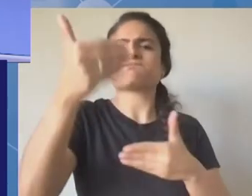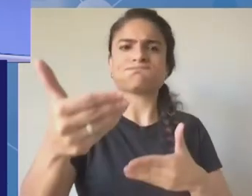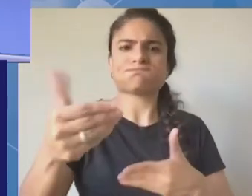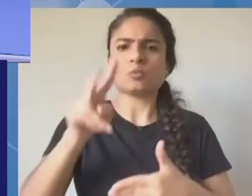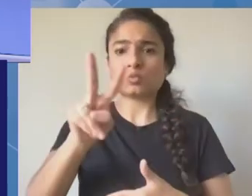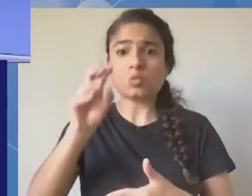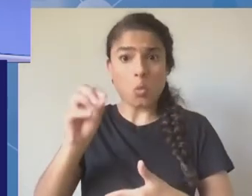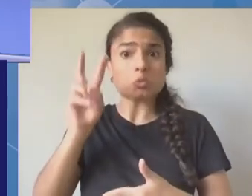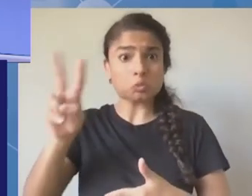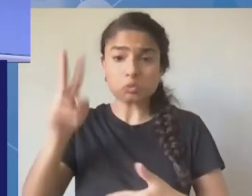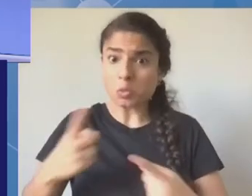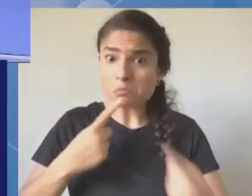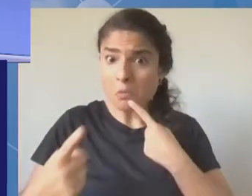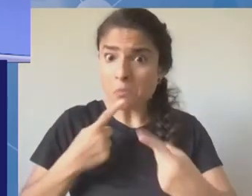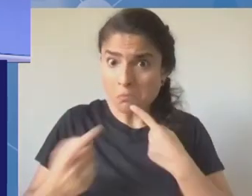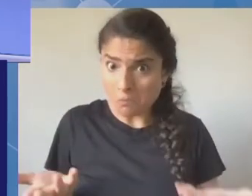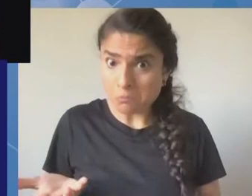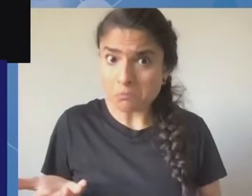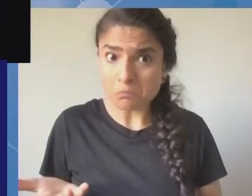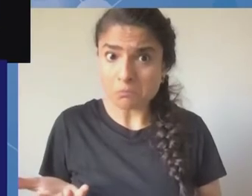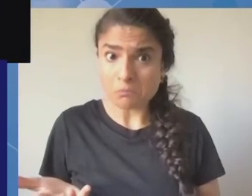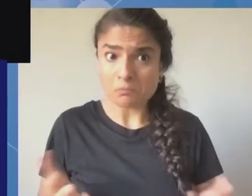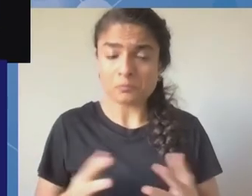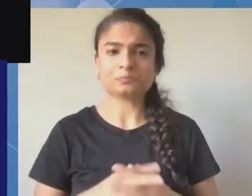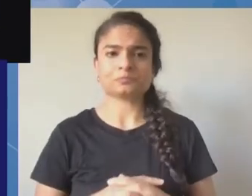些人士来参加我们的这些论坛峰会。